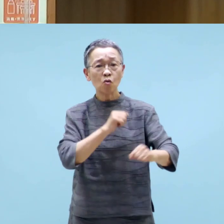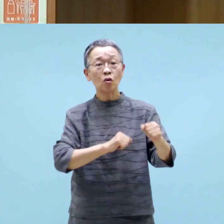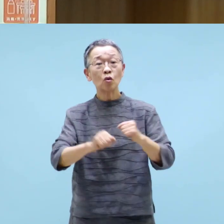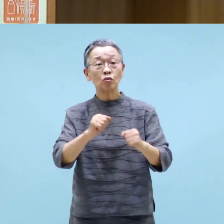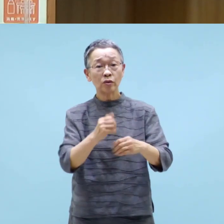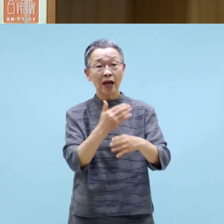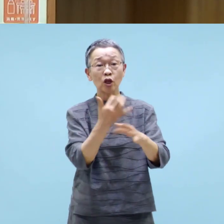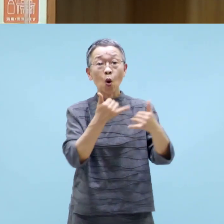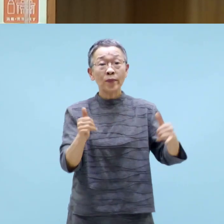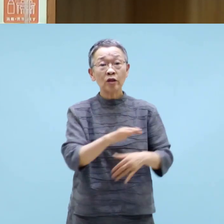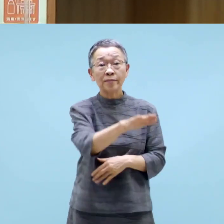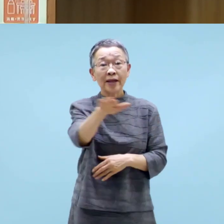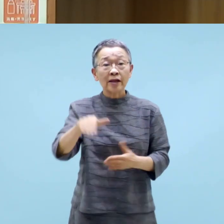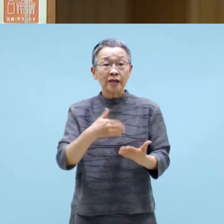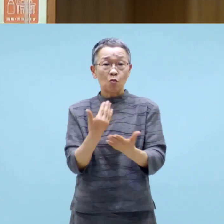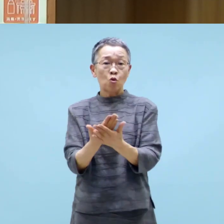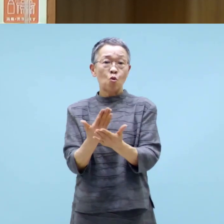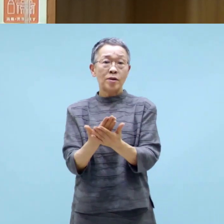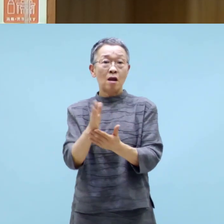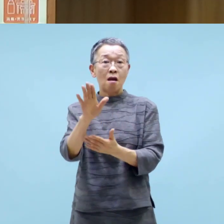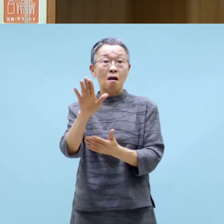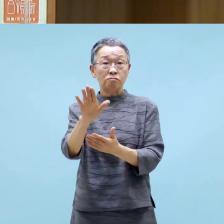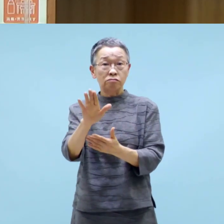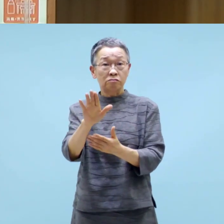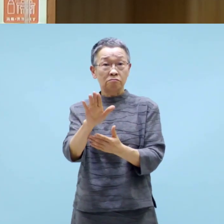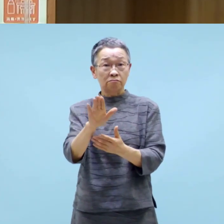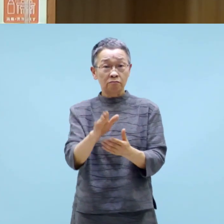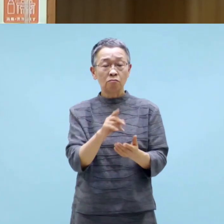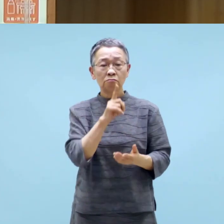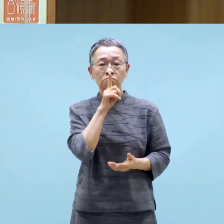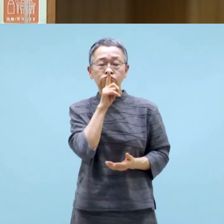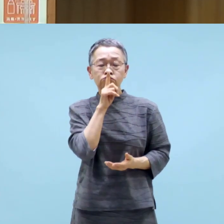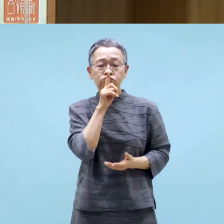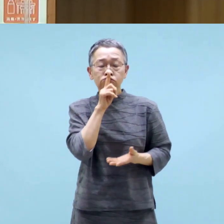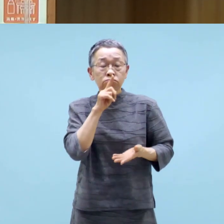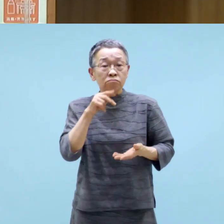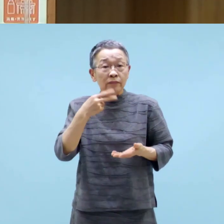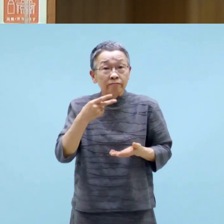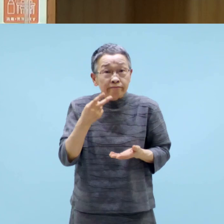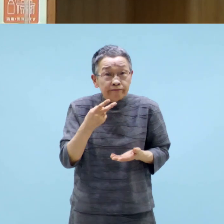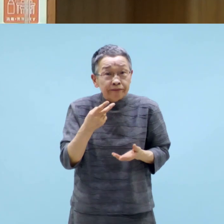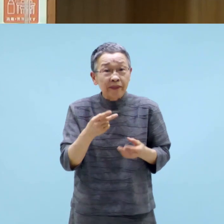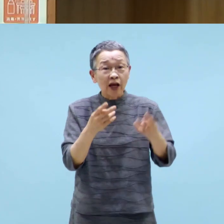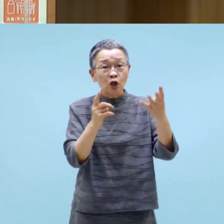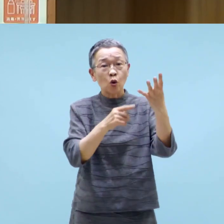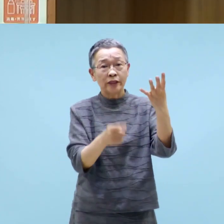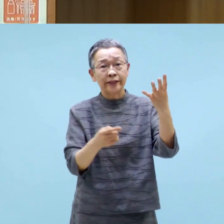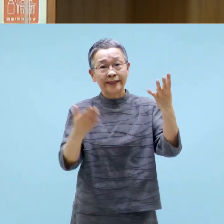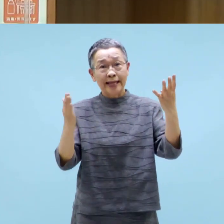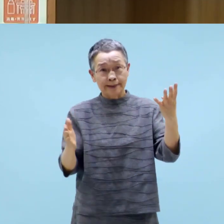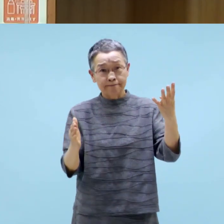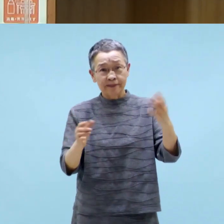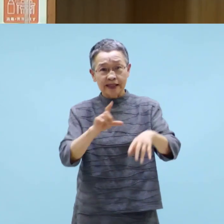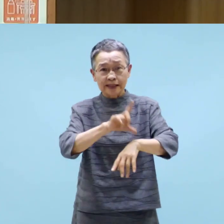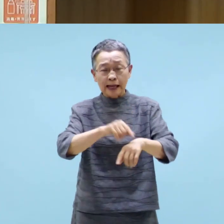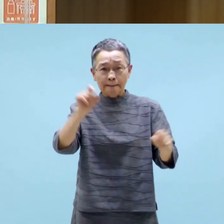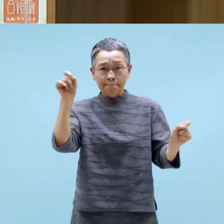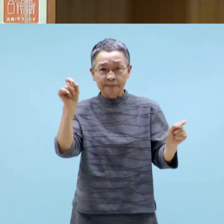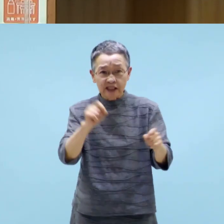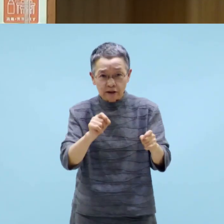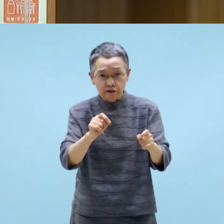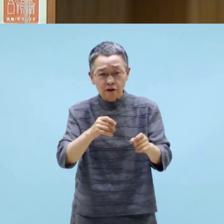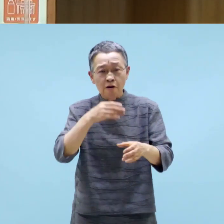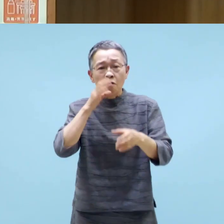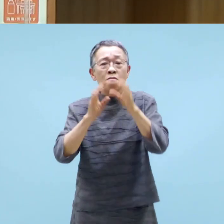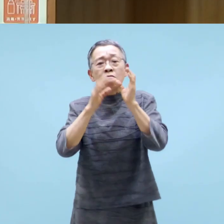の皆様に求めております黙食ということで、4人以内短時間深酒をしない、まあ、大